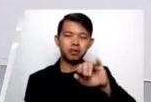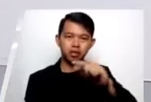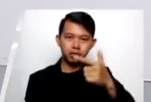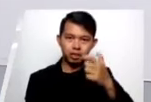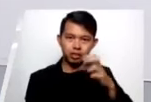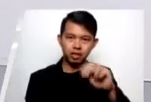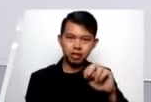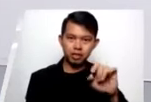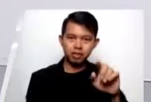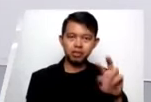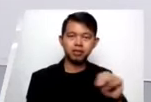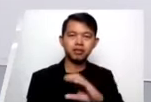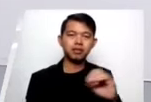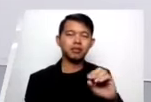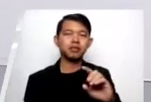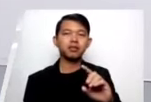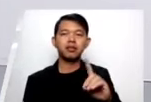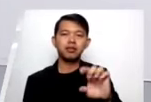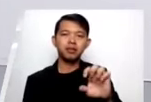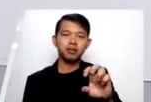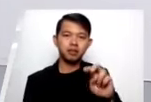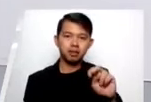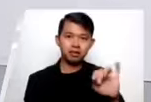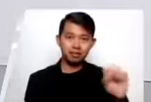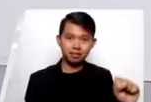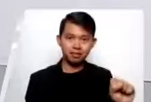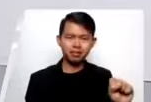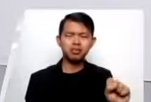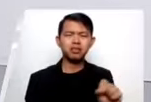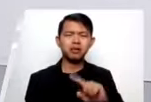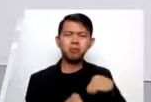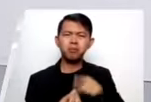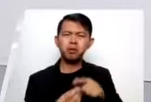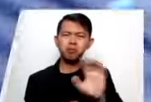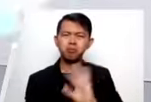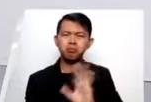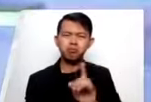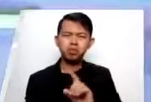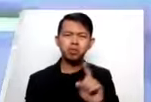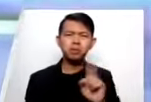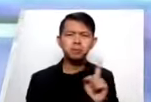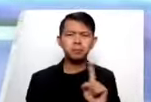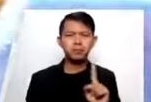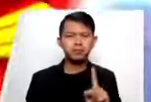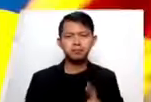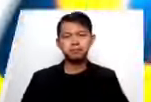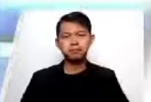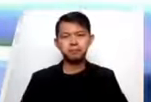kung saan nakarelate nga ba si Dennis? Alamin sa report ni Aubrey Carampel.